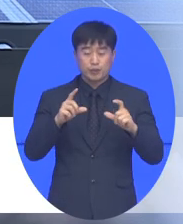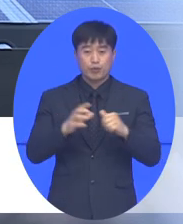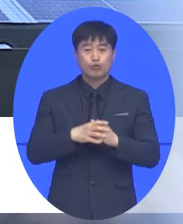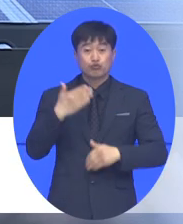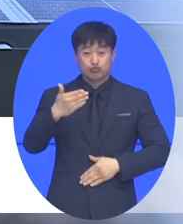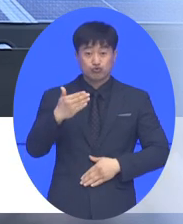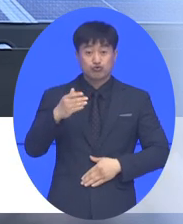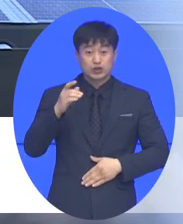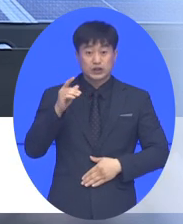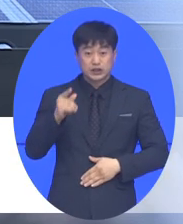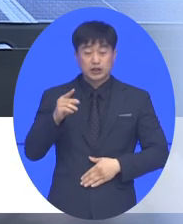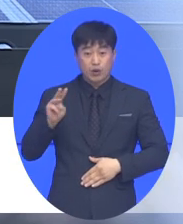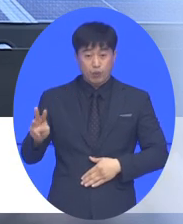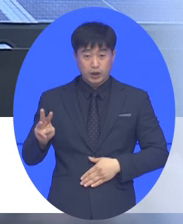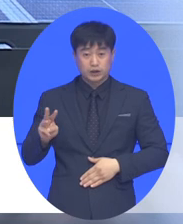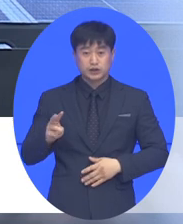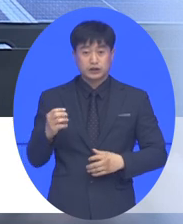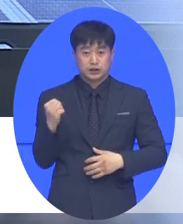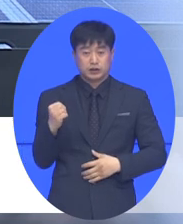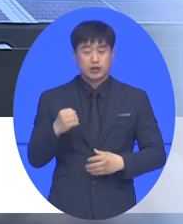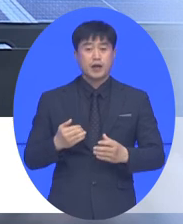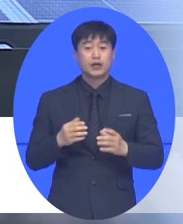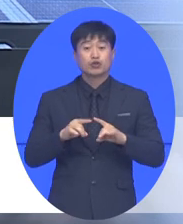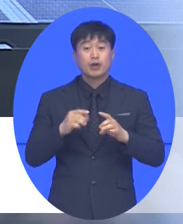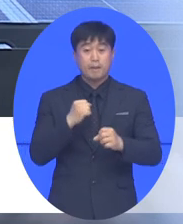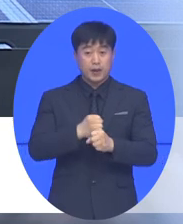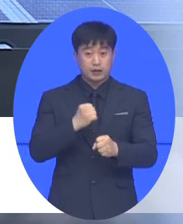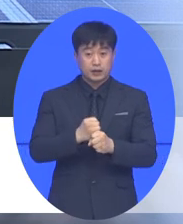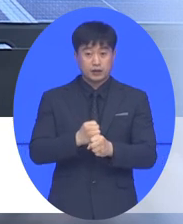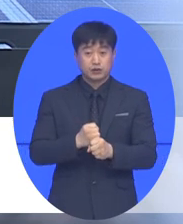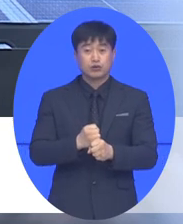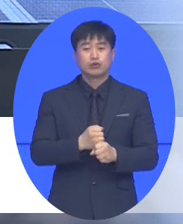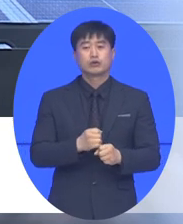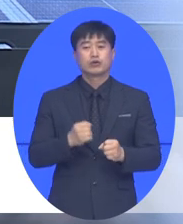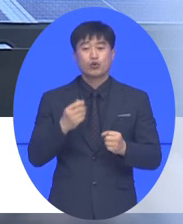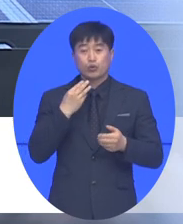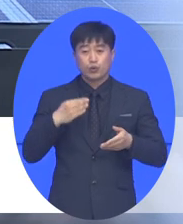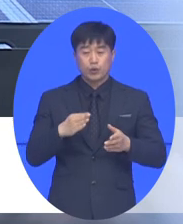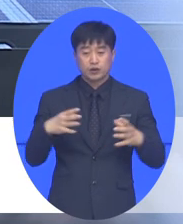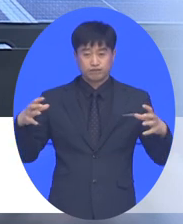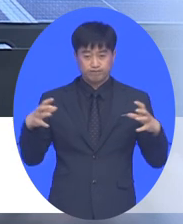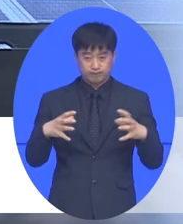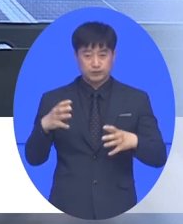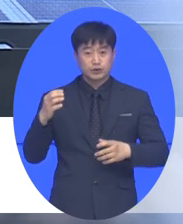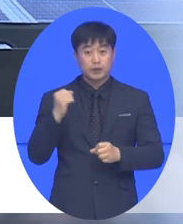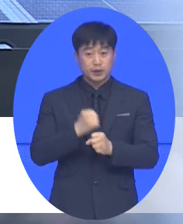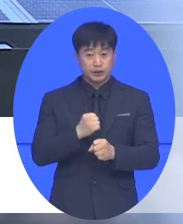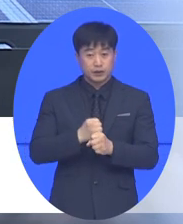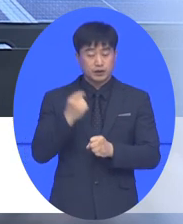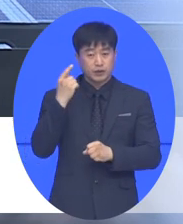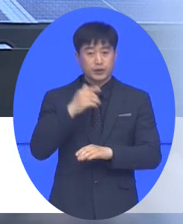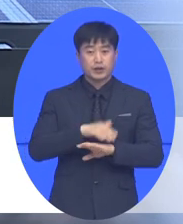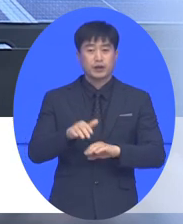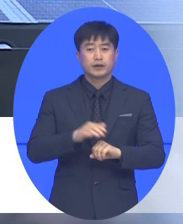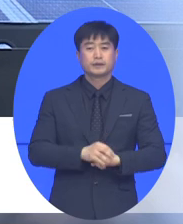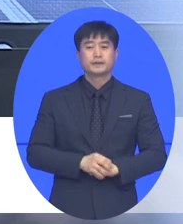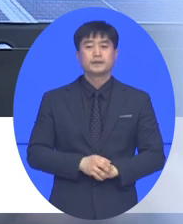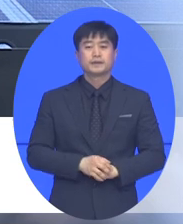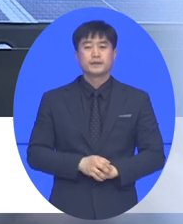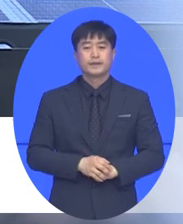9기가와트의 신재생에너지 발전 설비를 경기도가 나서 확충하겠다는 겁니다. 이 분야 기회소득도 만들어내겠다고